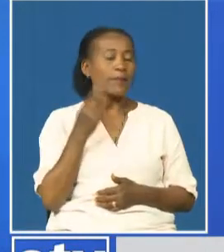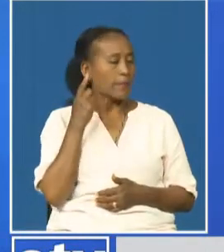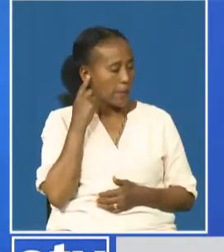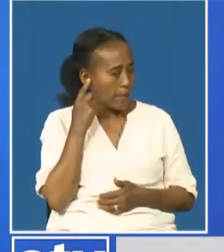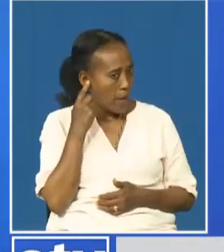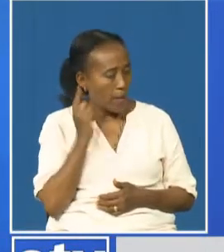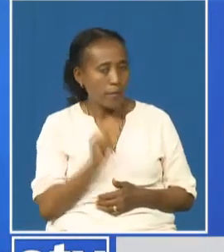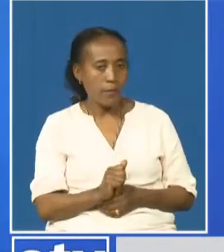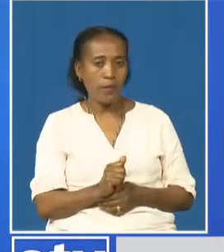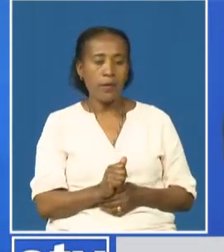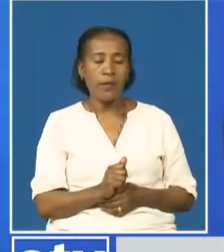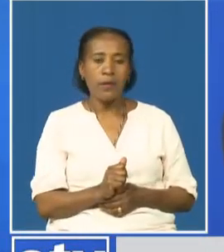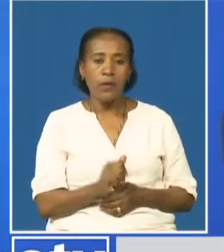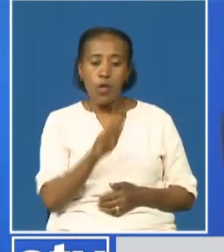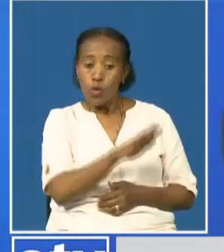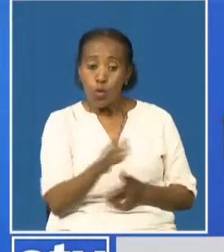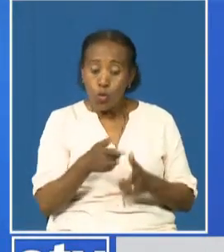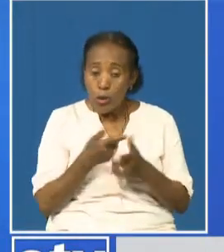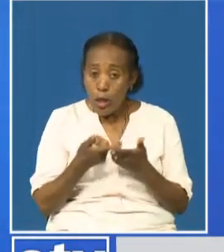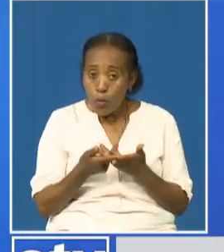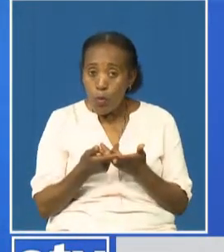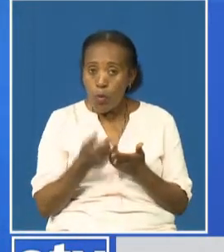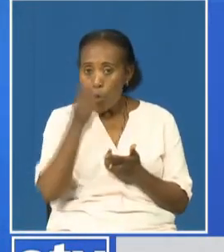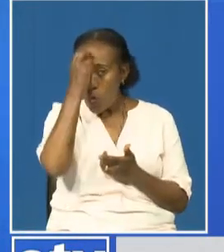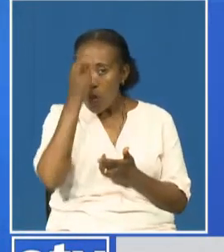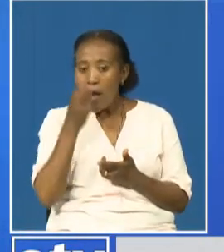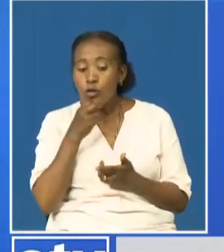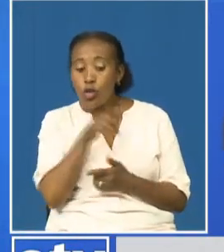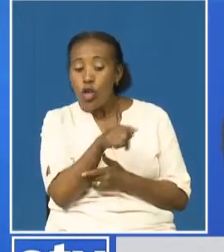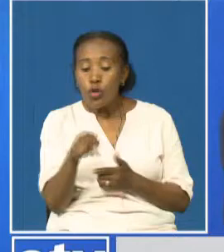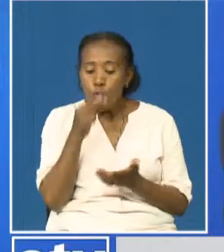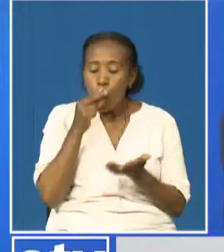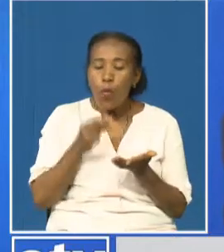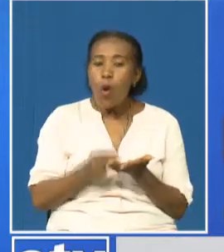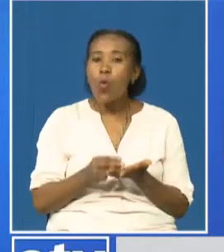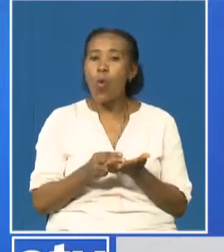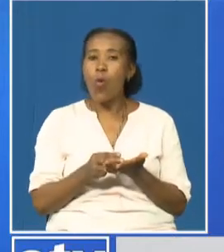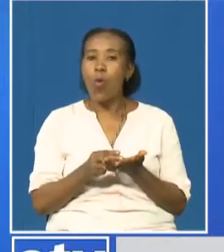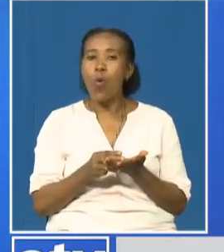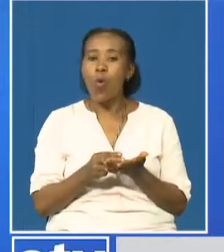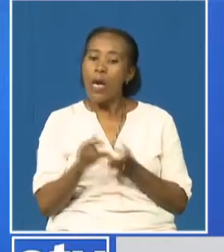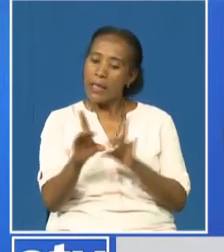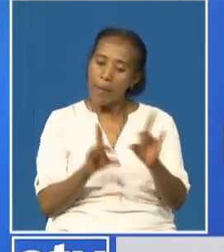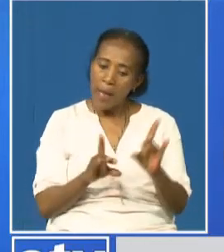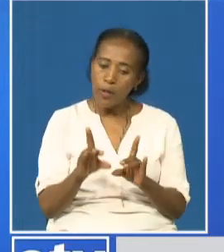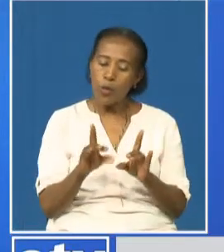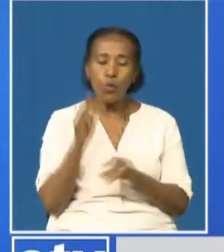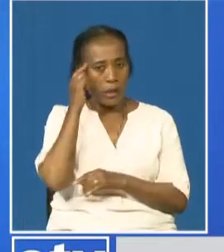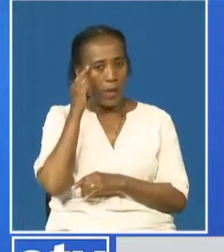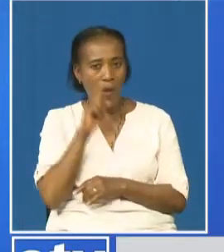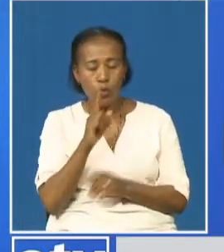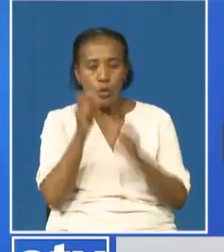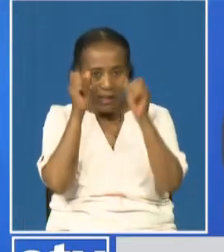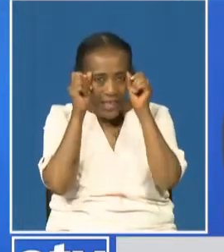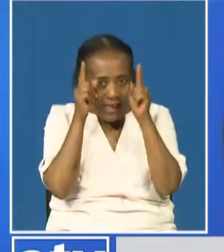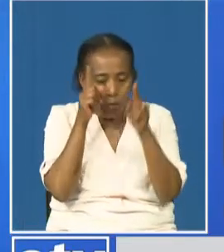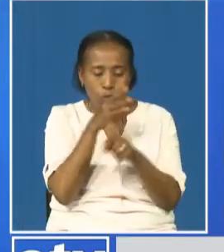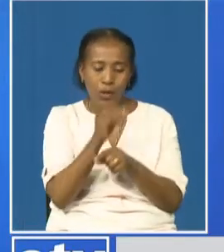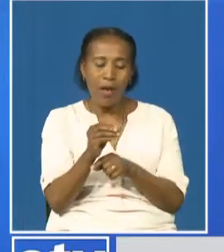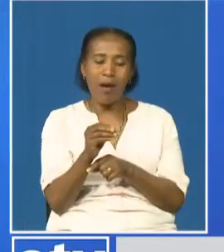መስማት ልጆችም ደግሞ ወላጆች ለነሱ በጎ እንደሚያደርጉና እንደሚያስቡ